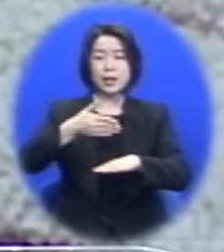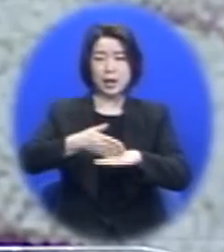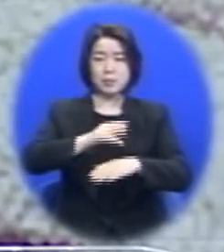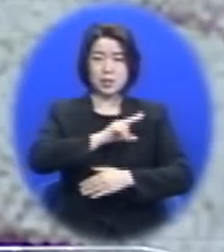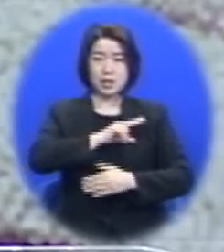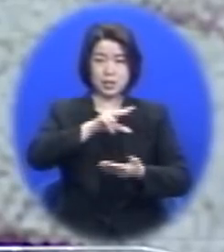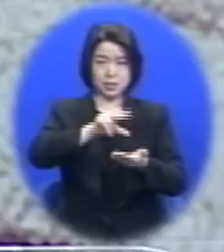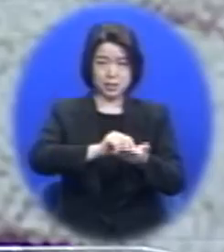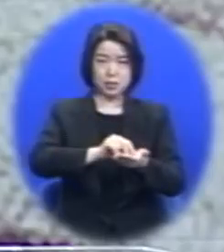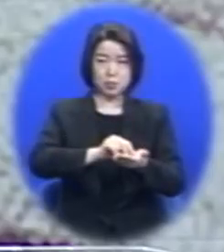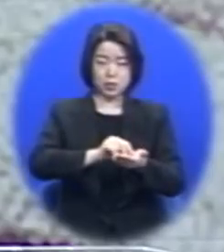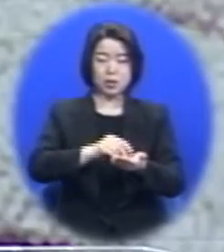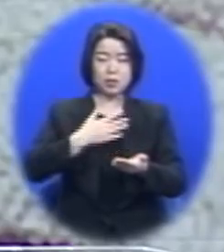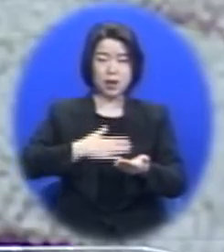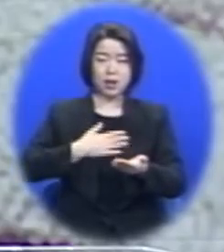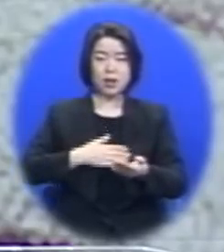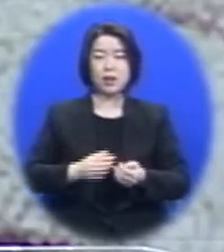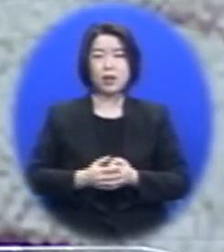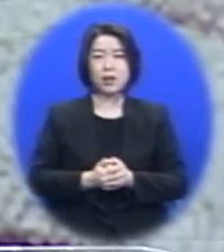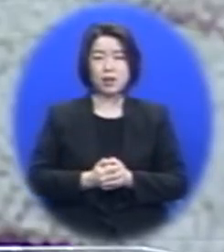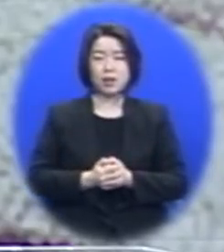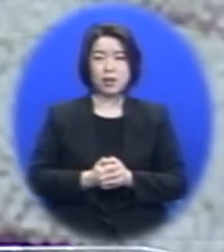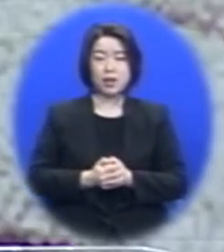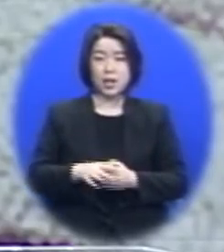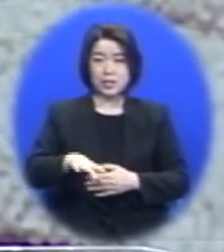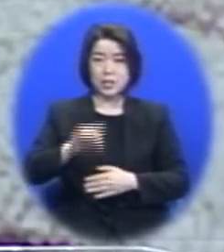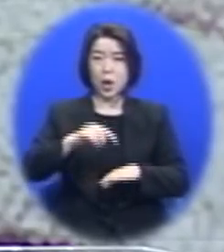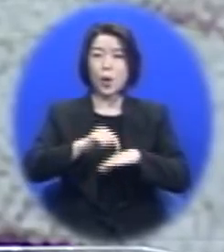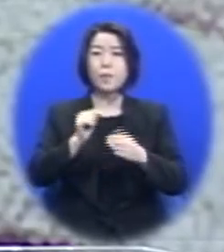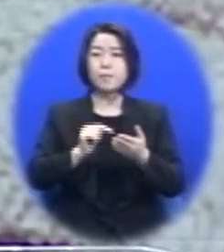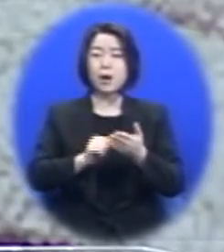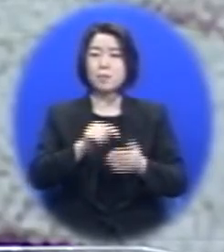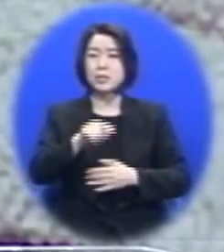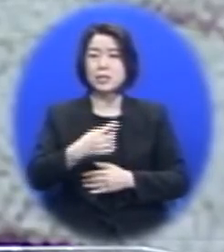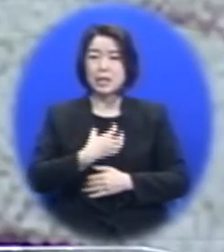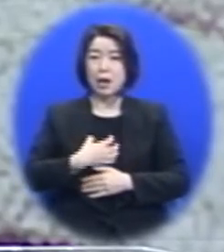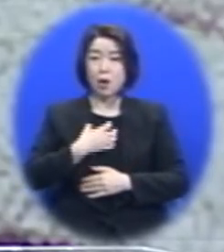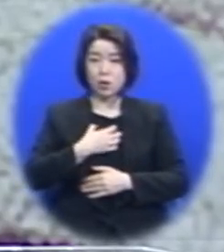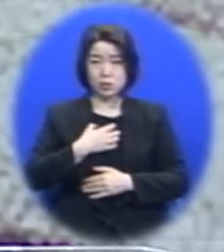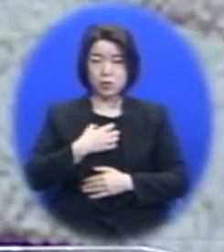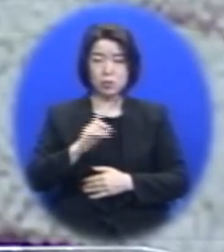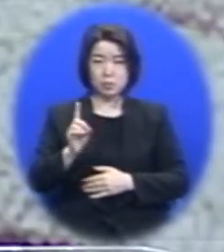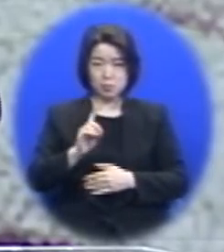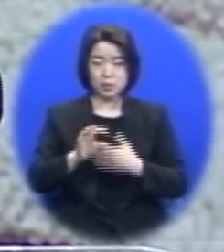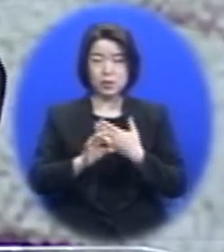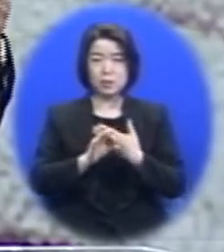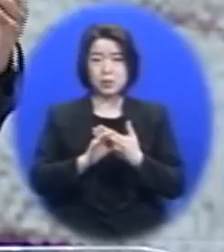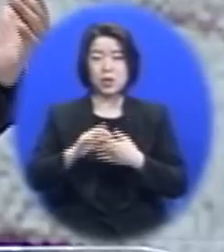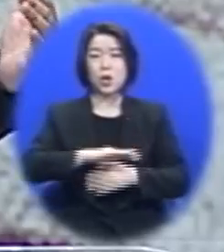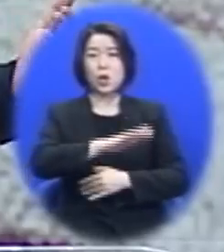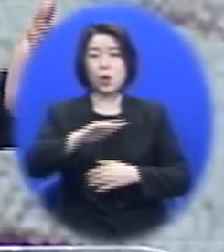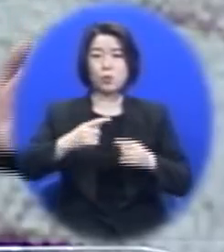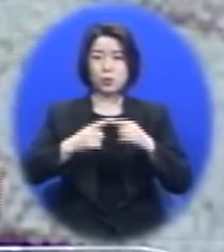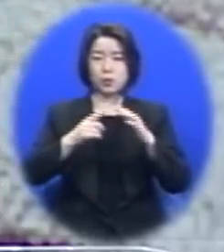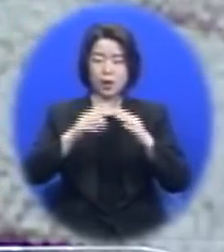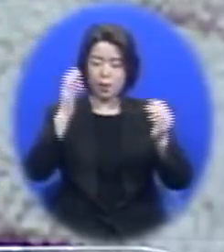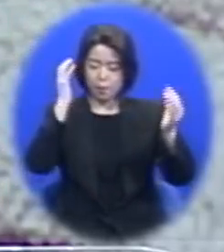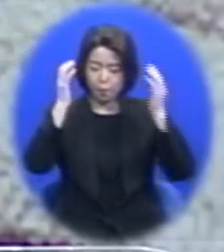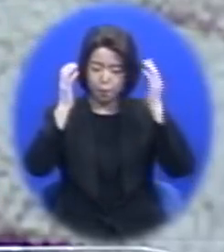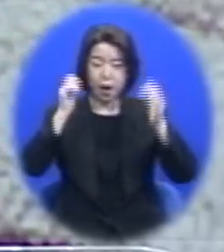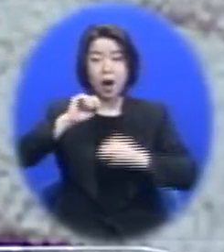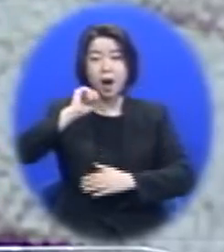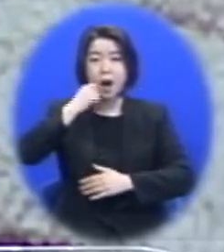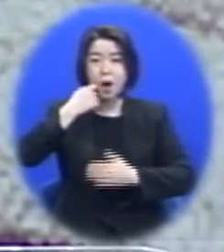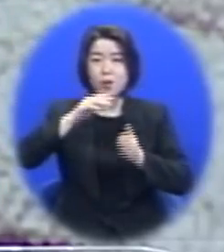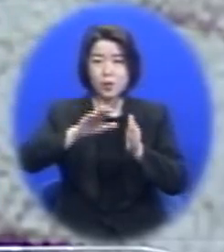1 걸 깨달았습니다 처음 마음에 이런 걱정이 있었습니다 우리 교에 그 환란과 어려울 때에